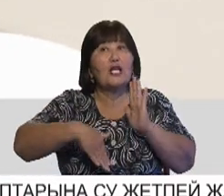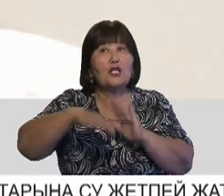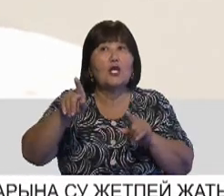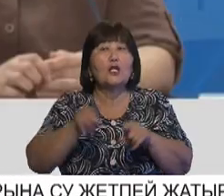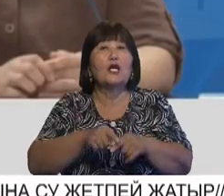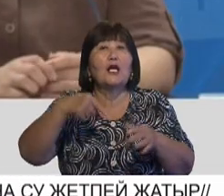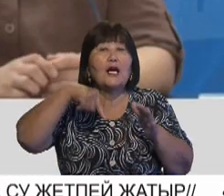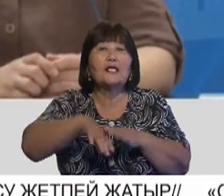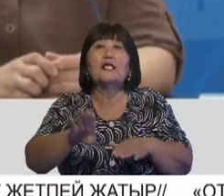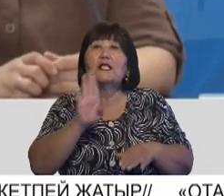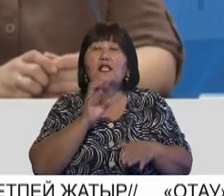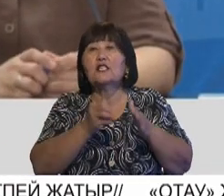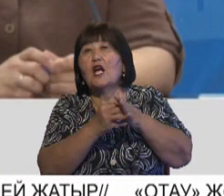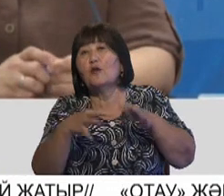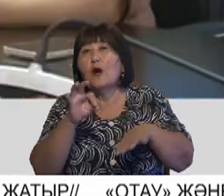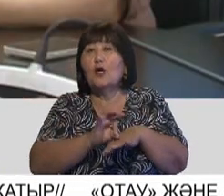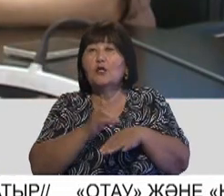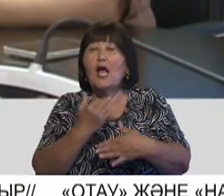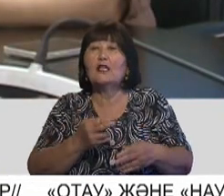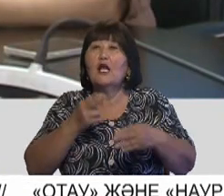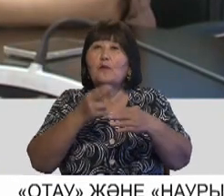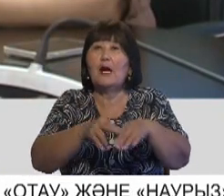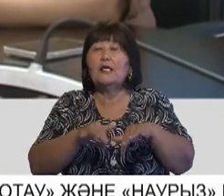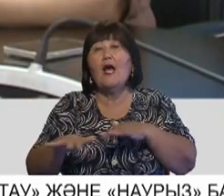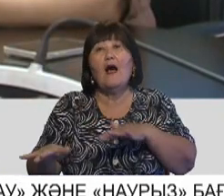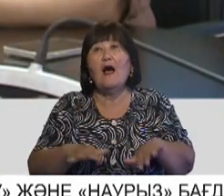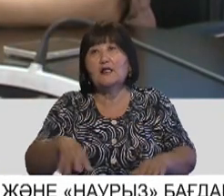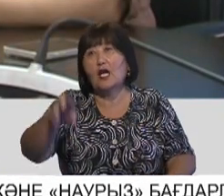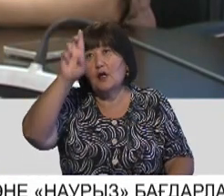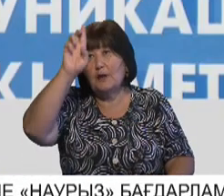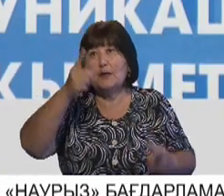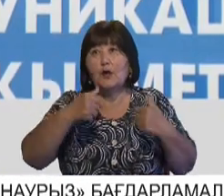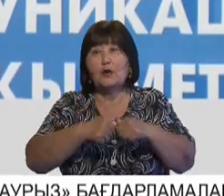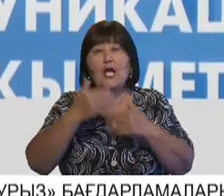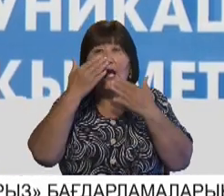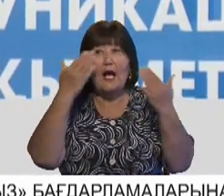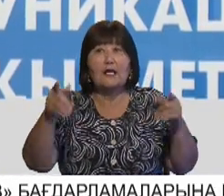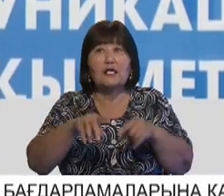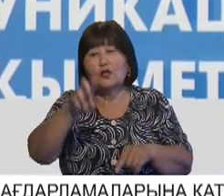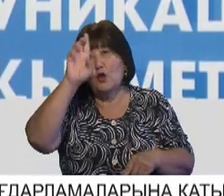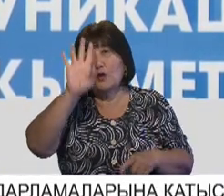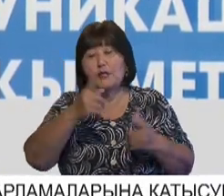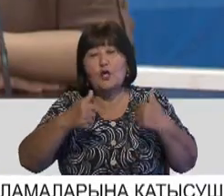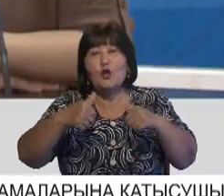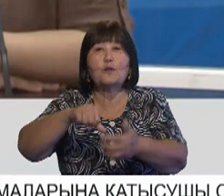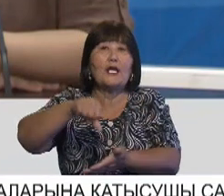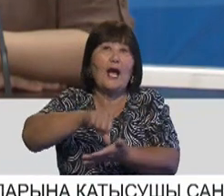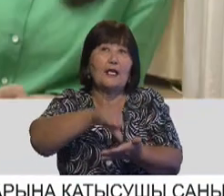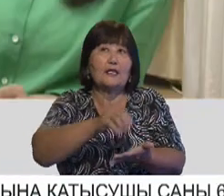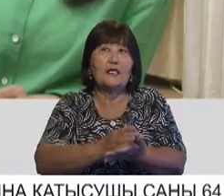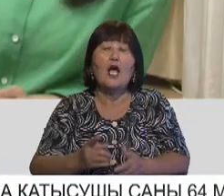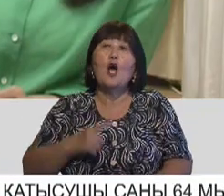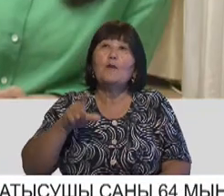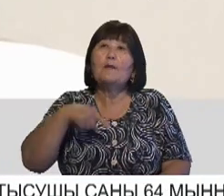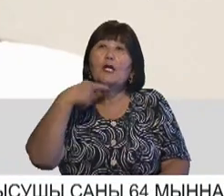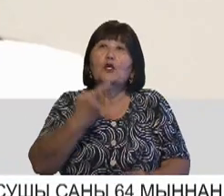сондай-ақ жатыр мойын қатерлі ісігінің алдын алуға бағытталған. Акцияға мемлекеттік органдар, халықаралық және үкіметтік емес ұйымдар қатысады.